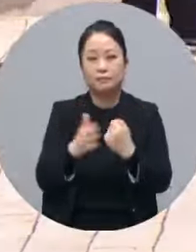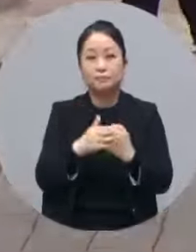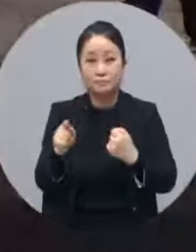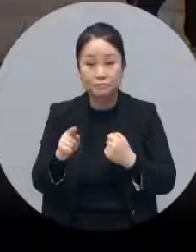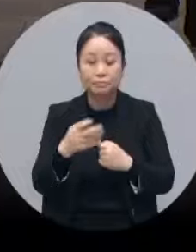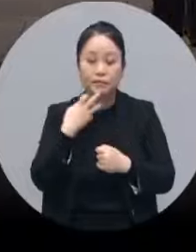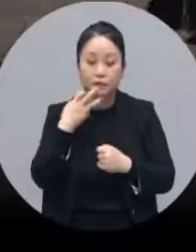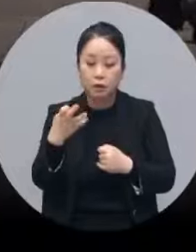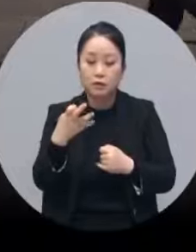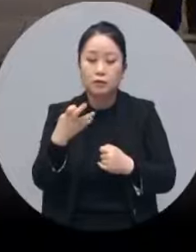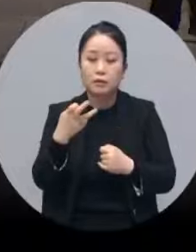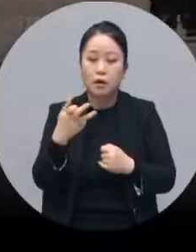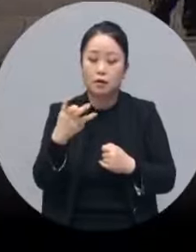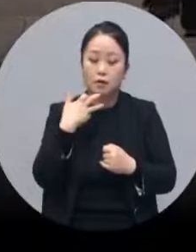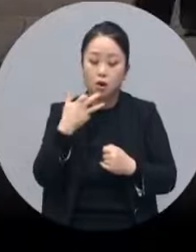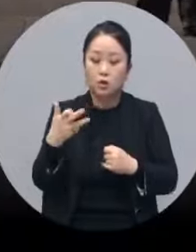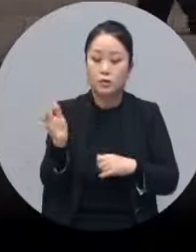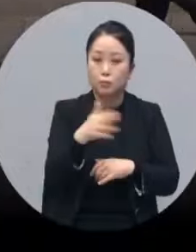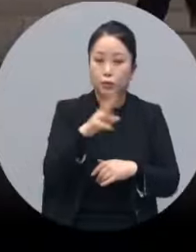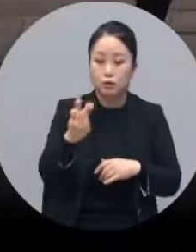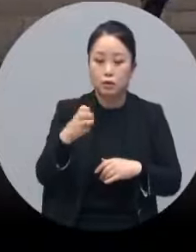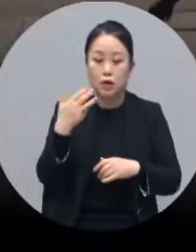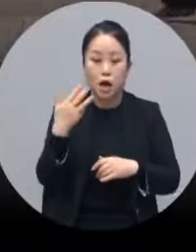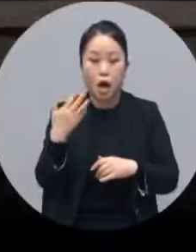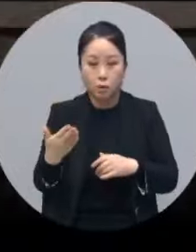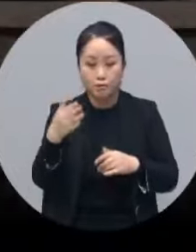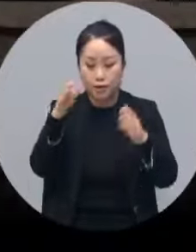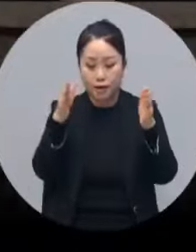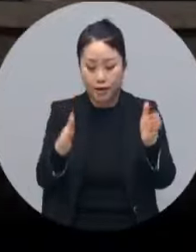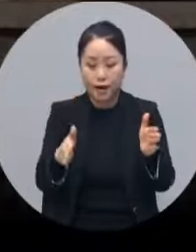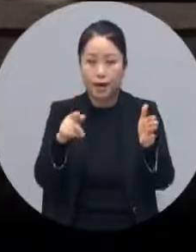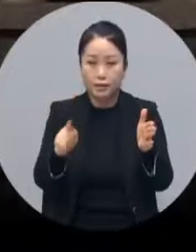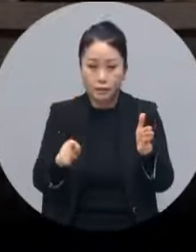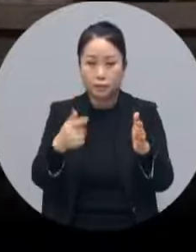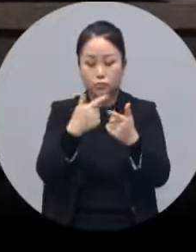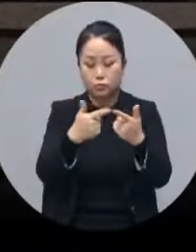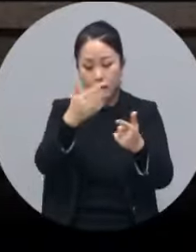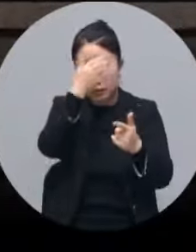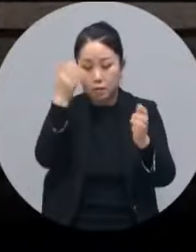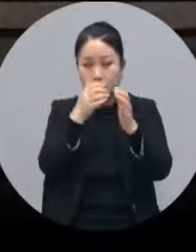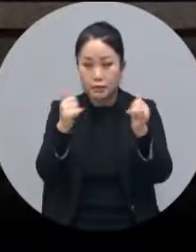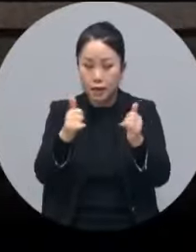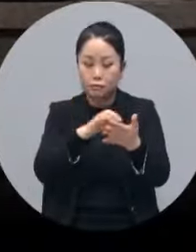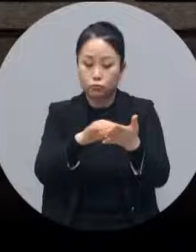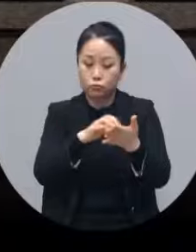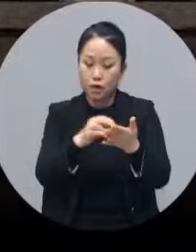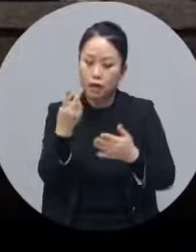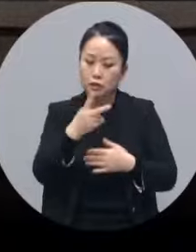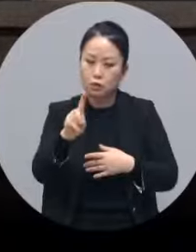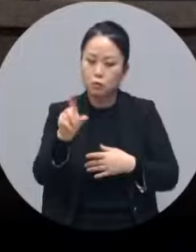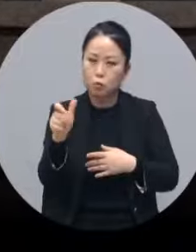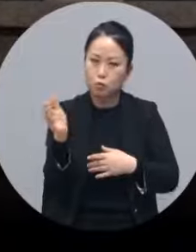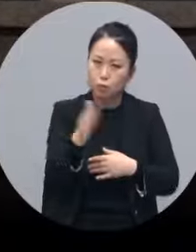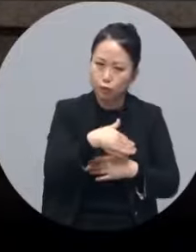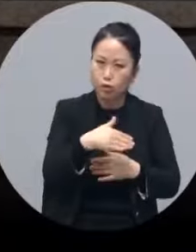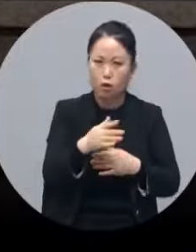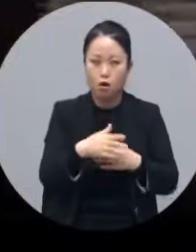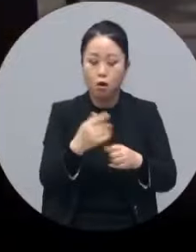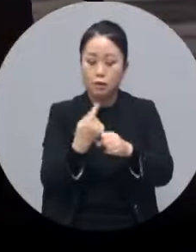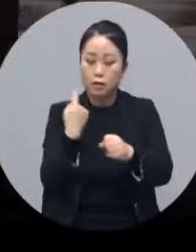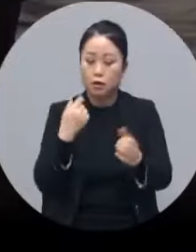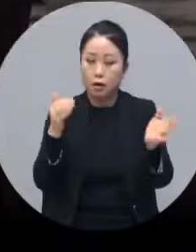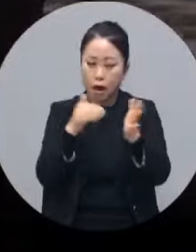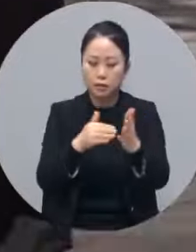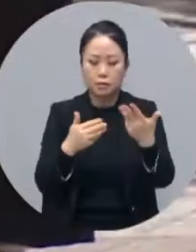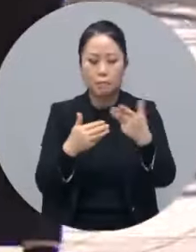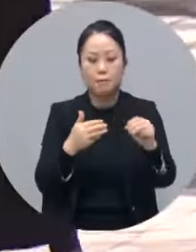아니어서. 18세부터 39살까지 부산 청년층 인구는 지난 2015년부터 지난해까지 8만 명 넘게